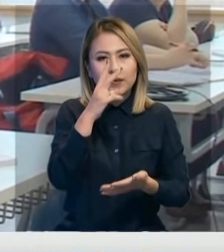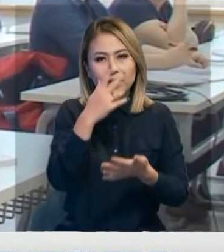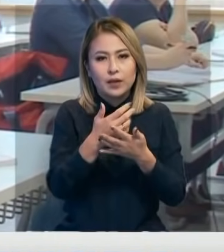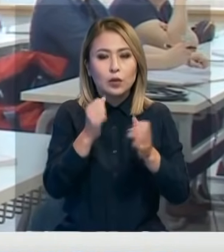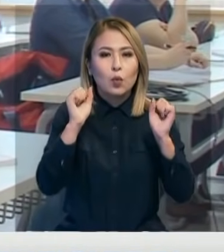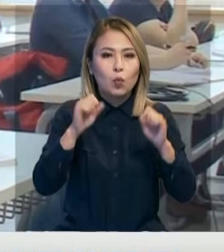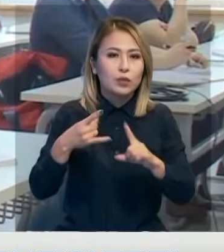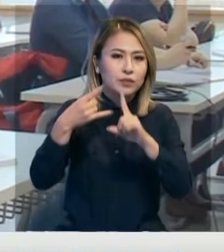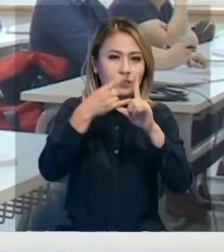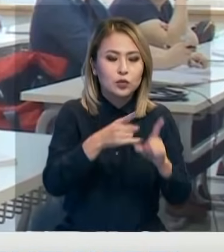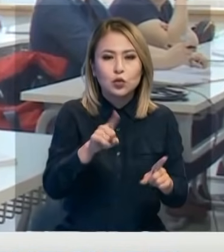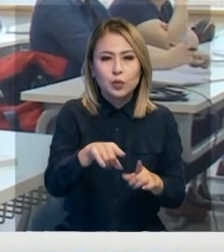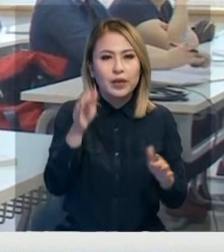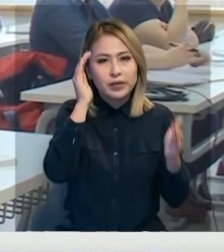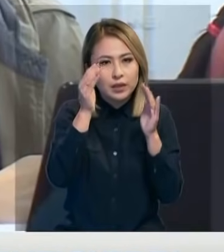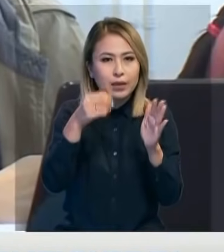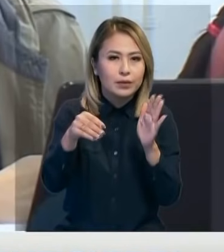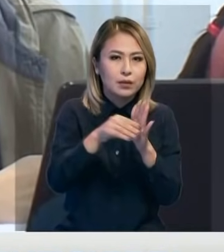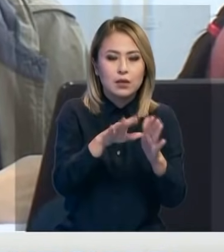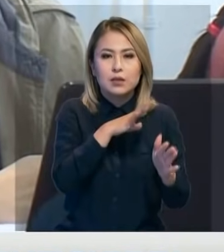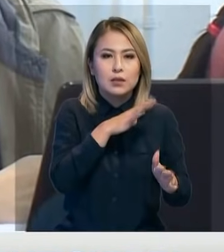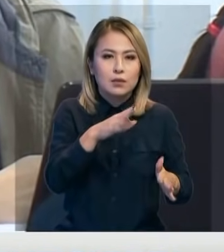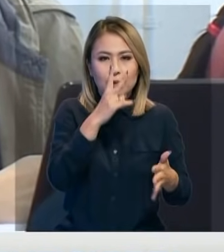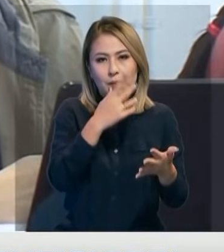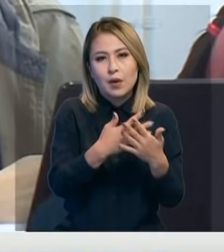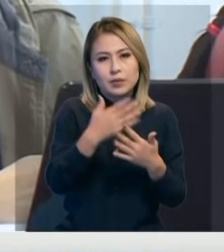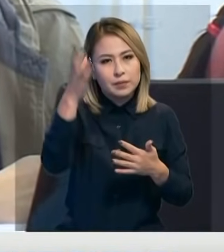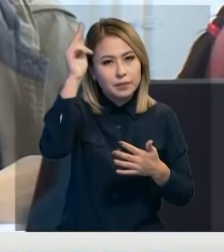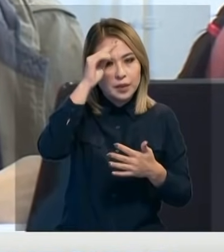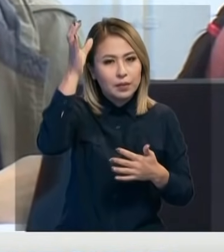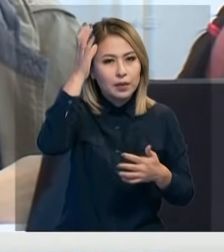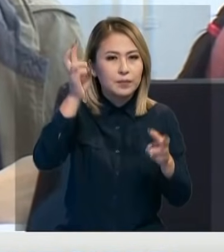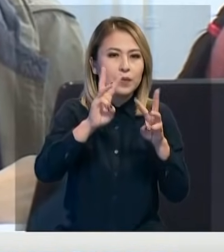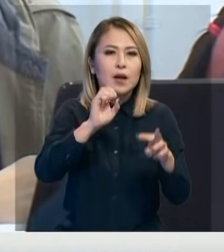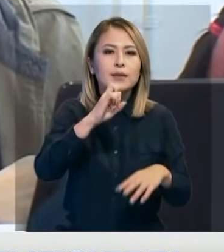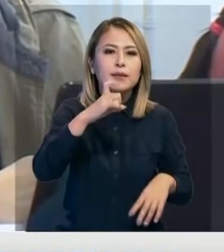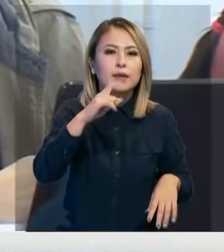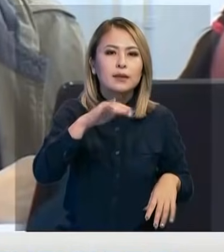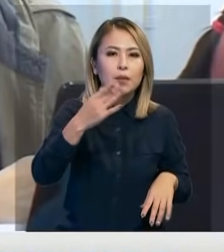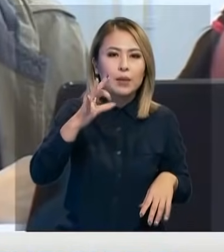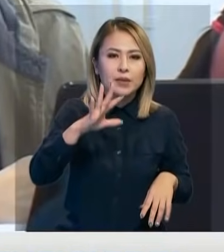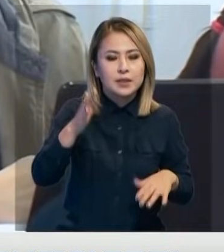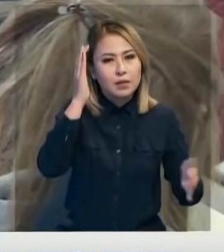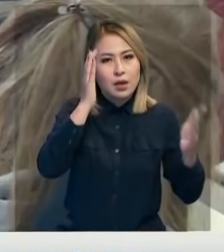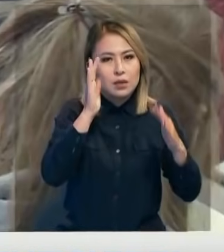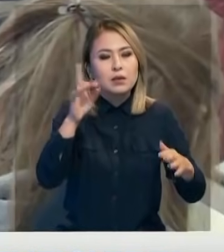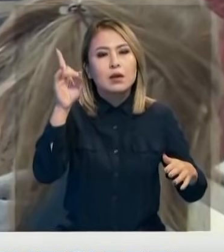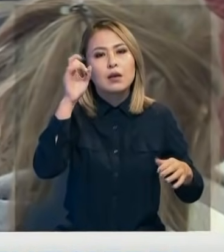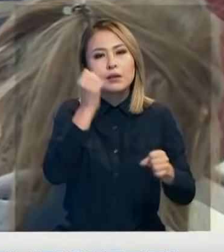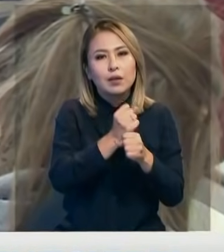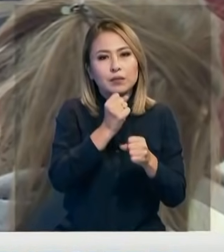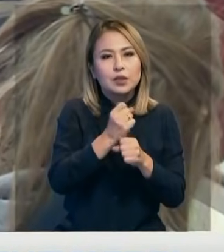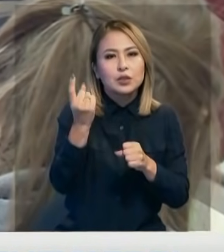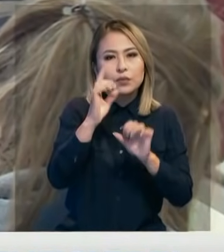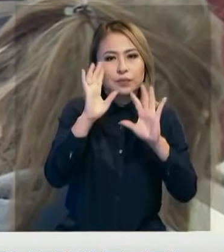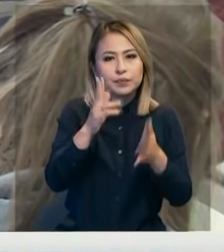Мұның өзі жемқорлыққа жол бермеудің бірде-бір көрінісі деп атап өтті білім және ғылым министрі Асхат Аймағамбетов. Ал сыбайласы